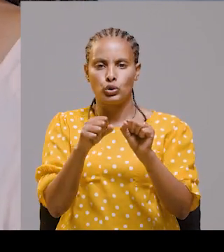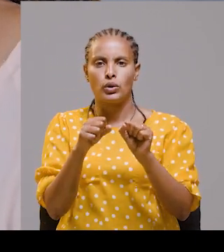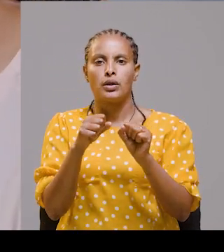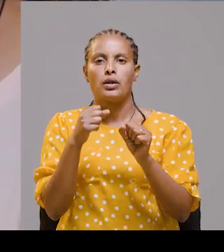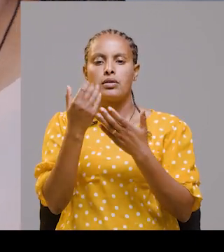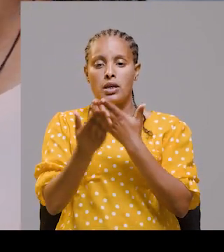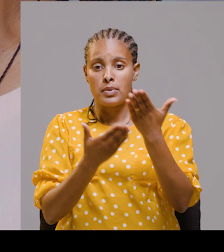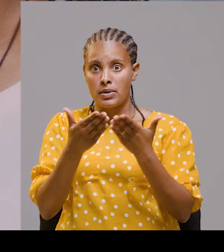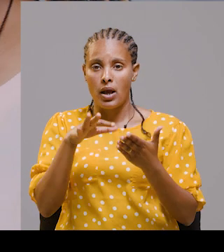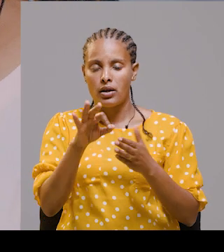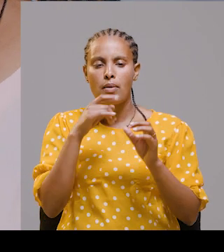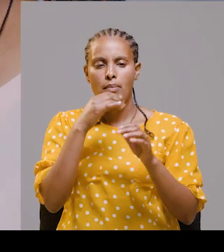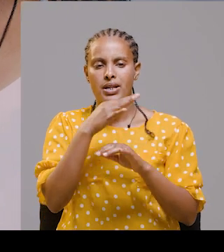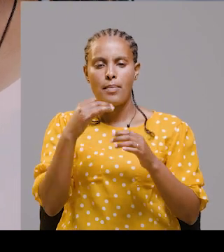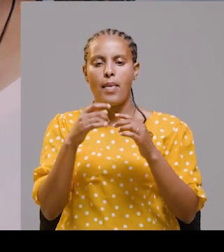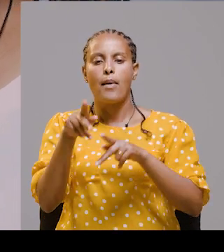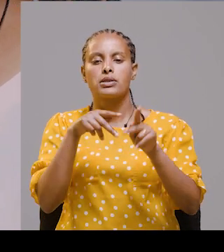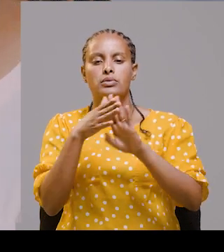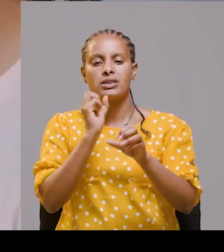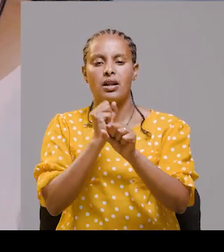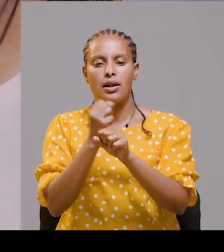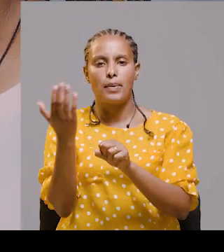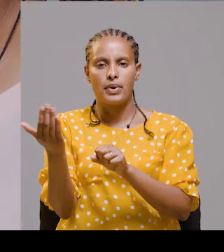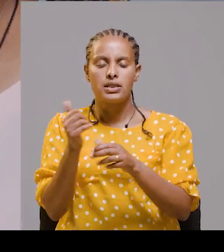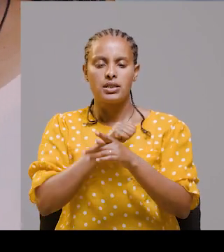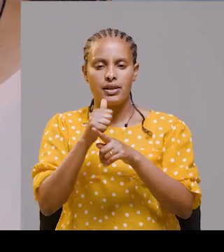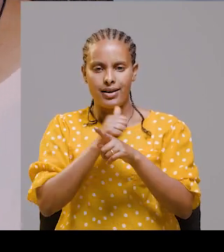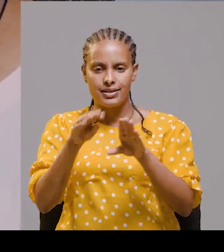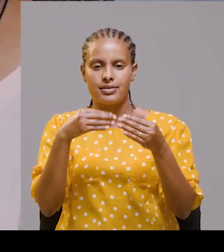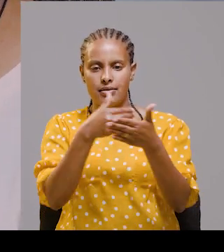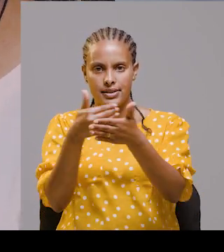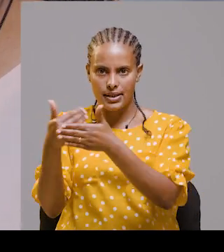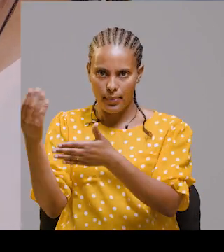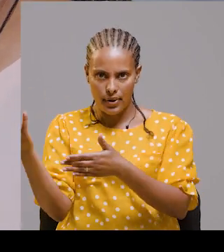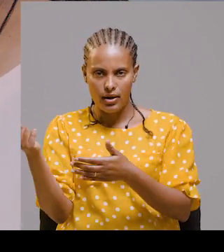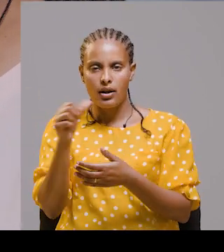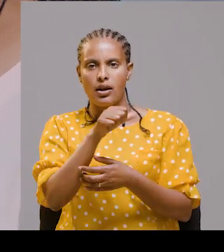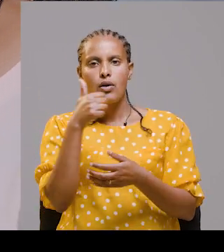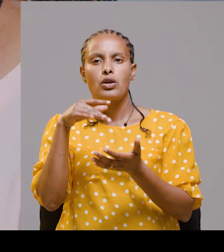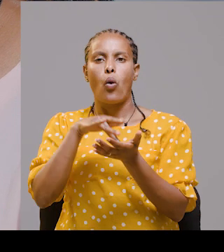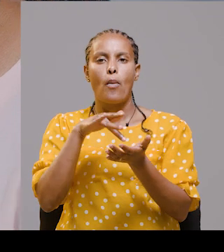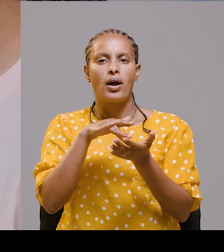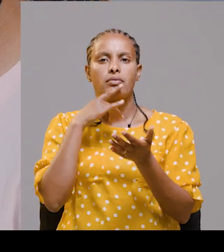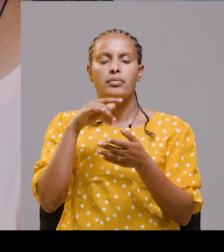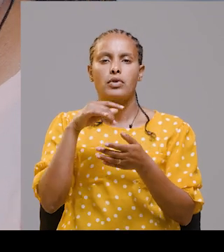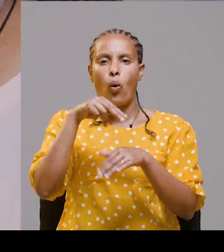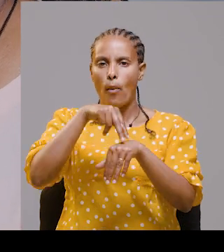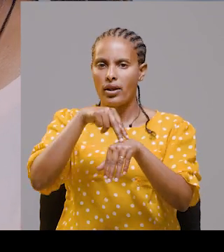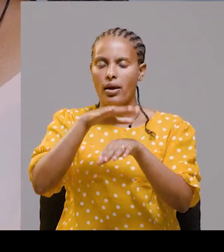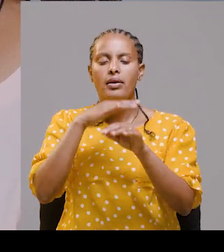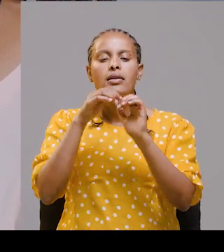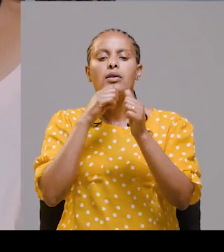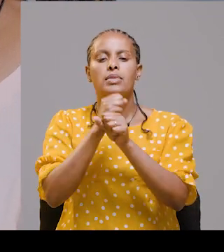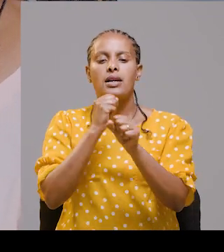የሚችለውን የሚሉትን ነገሮች በደንብ አድርገን ማህበረሰቡ ስንሰራ ነበር ስልጣናዎችን ስናደርስ ነበር ሌላ ደግሞ ተቋማት ላይ የሚሰሩ ስራዎች በምን